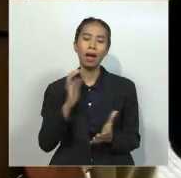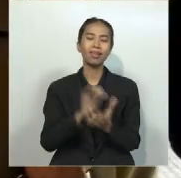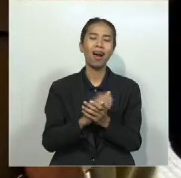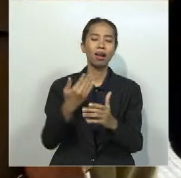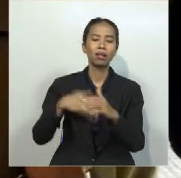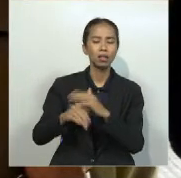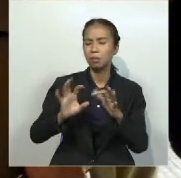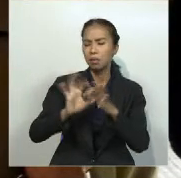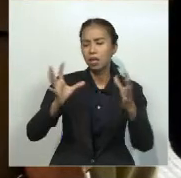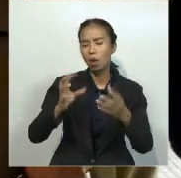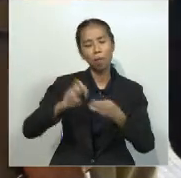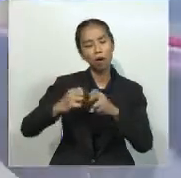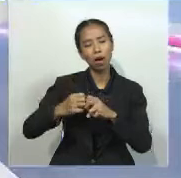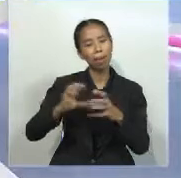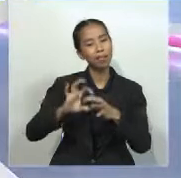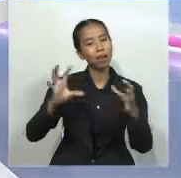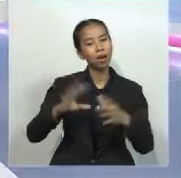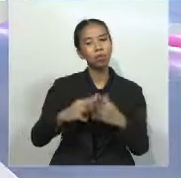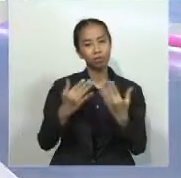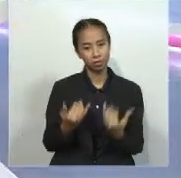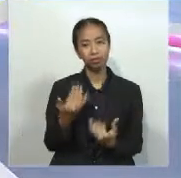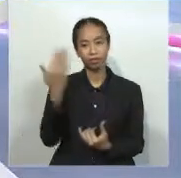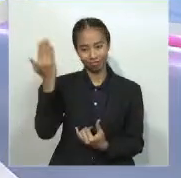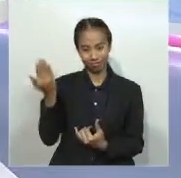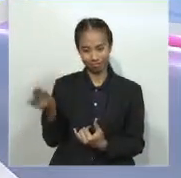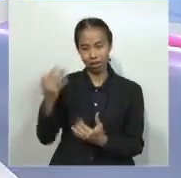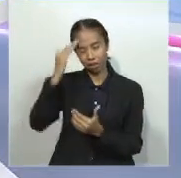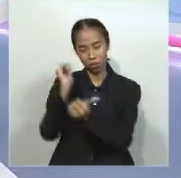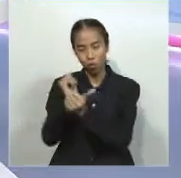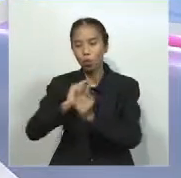ซึ่งไม่เกี่ยวอะไรกันเลยนะฮ ะ แต่ก็บิ๊กโจ๊กท่านไปเคลียร์แล้วนะฮ ะ มาเรียบร้อยนะครับ